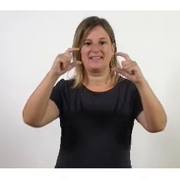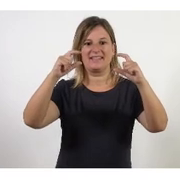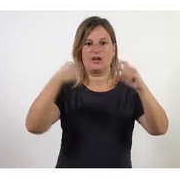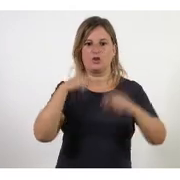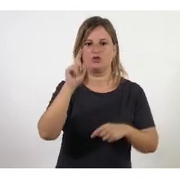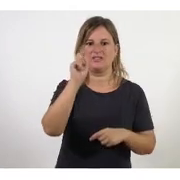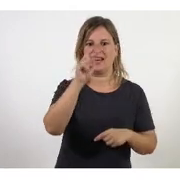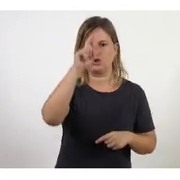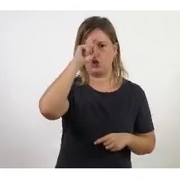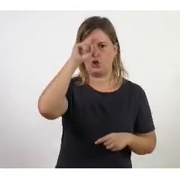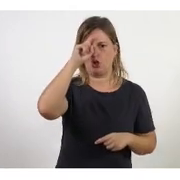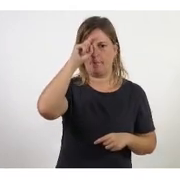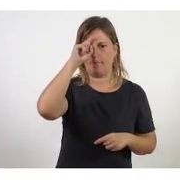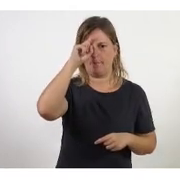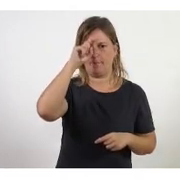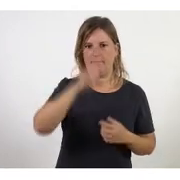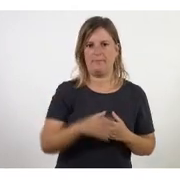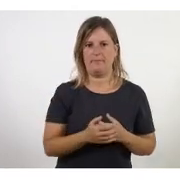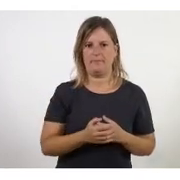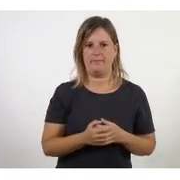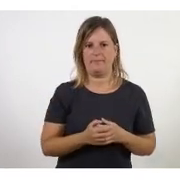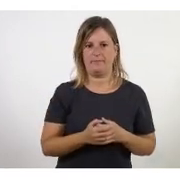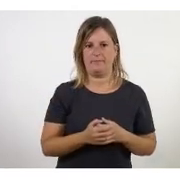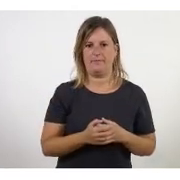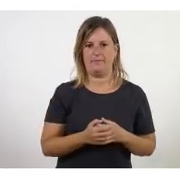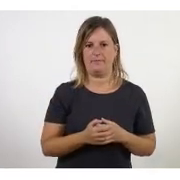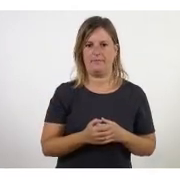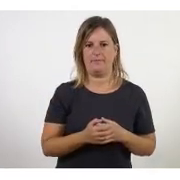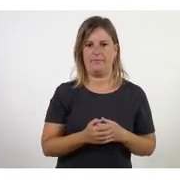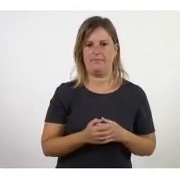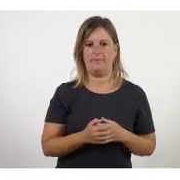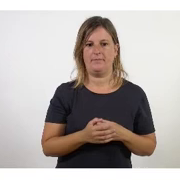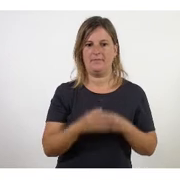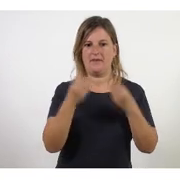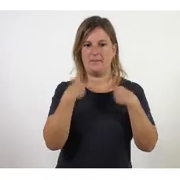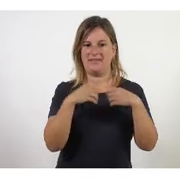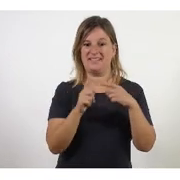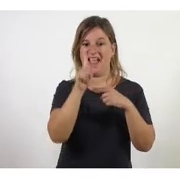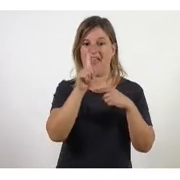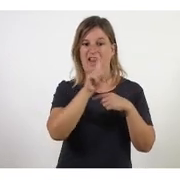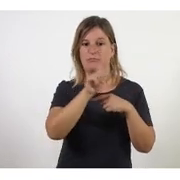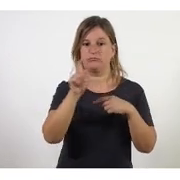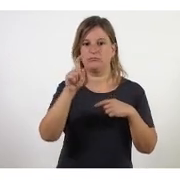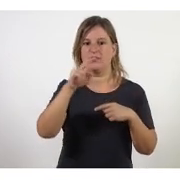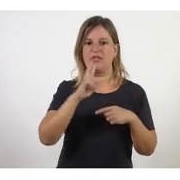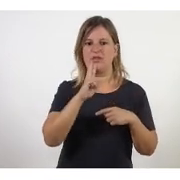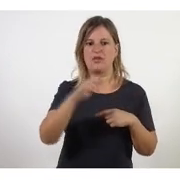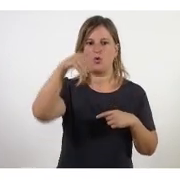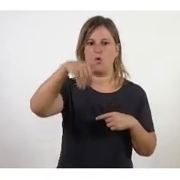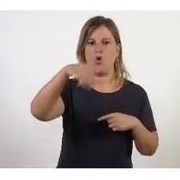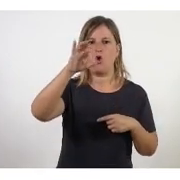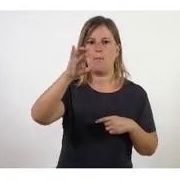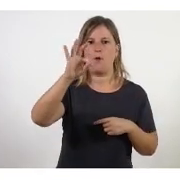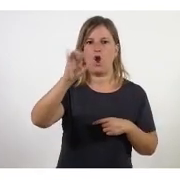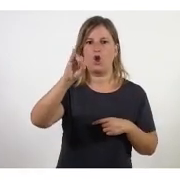el nom, la capa del nom, i en aquest menú contextual, veieu on diu Motion, moviment,